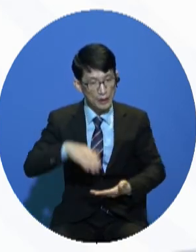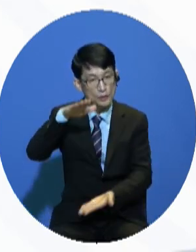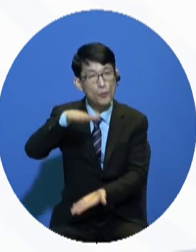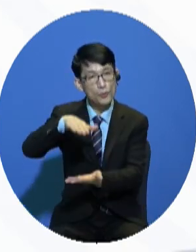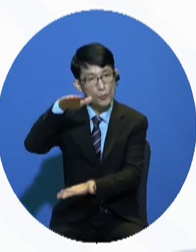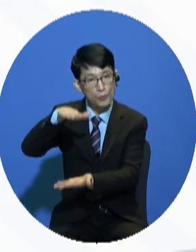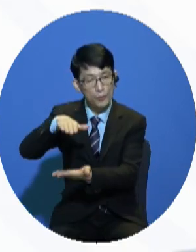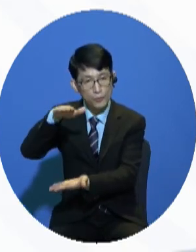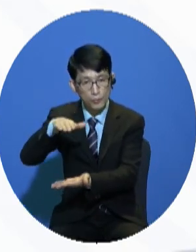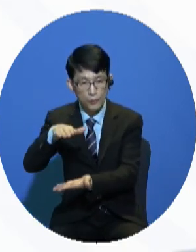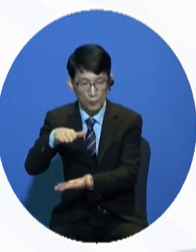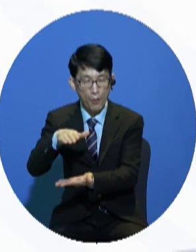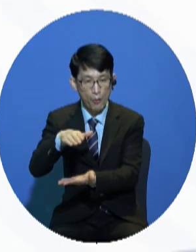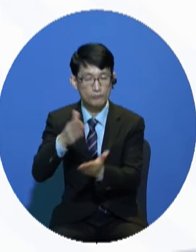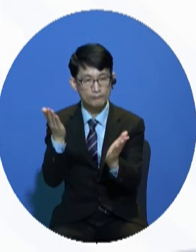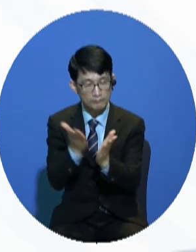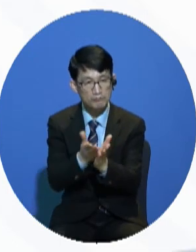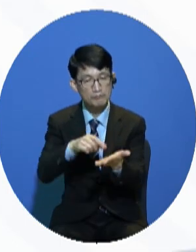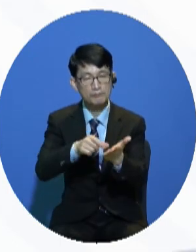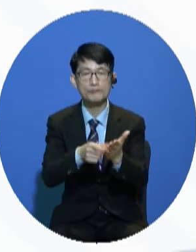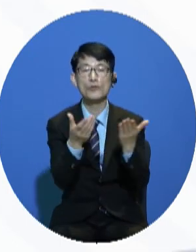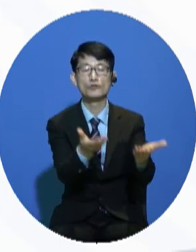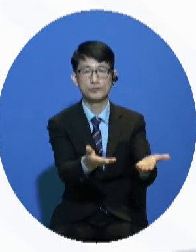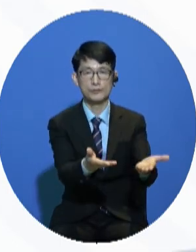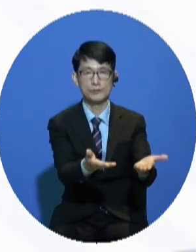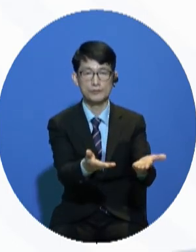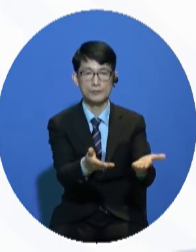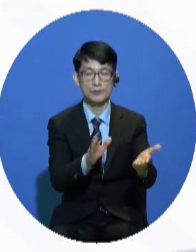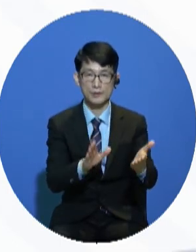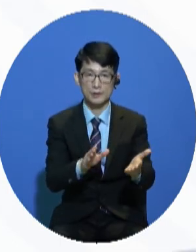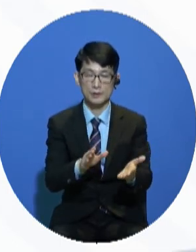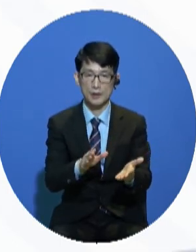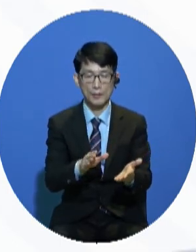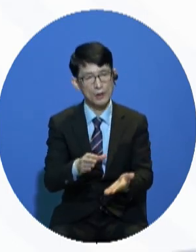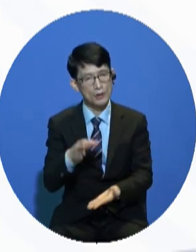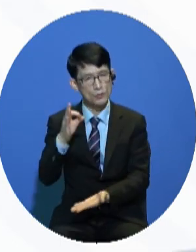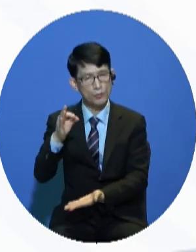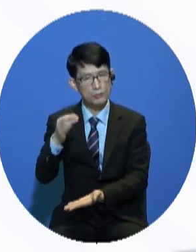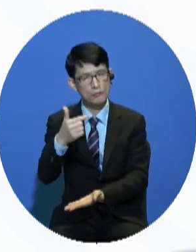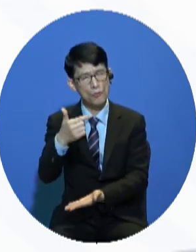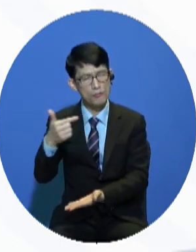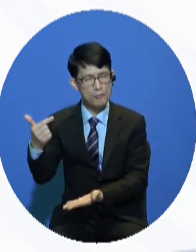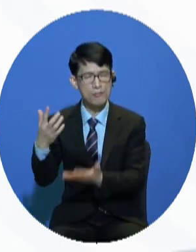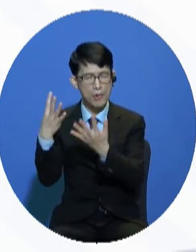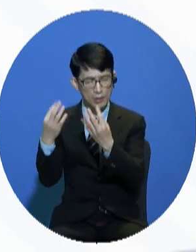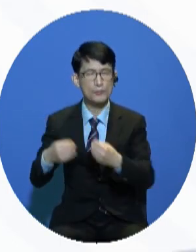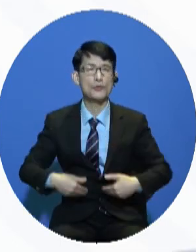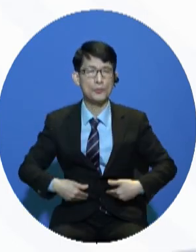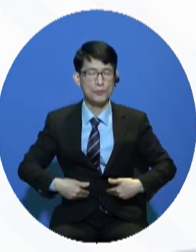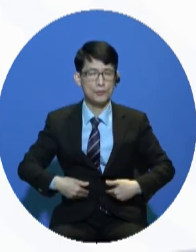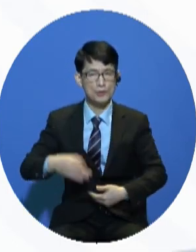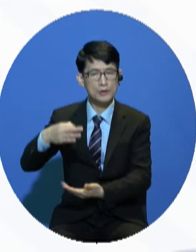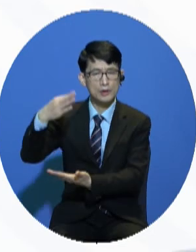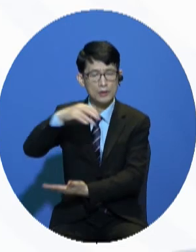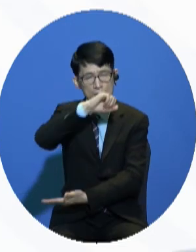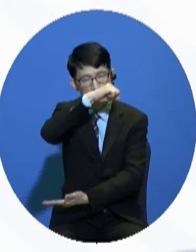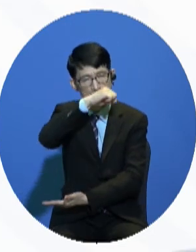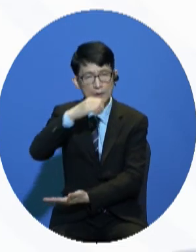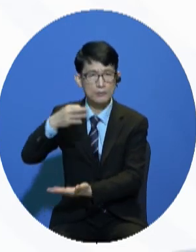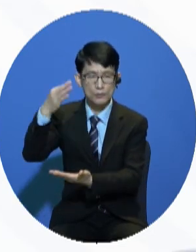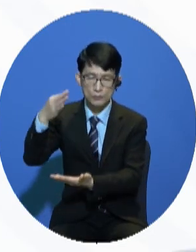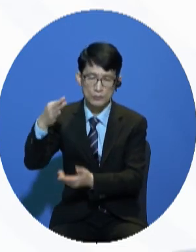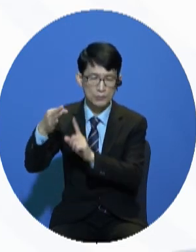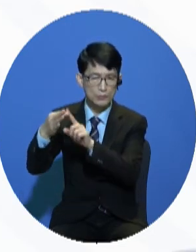시스템들을 구축해 나가려고 하고 있는데, 그런 과정에서 상당한 재원이 필요했습니다. 그래서 호주에서는 이 재원 문제의 한계를